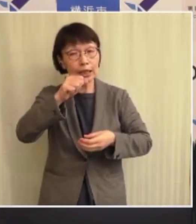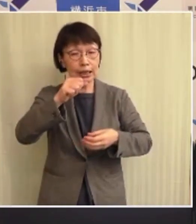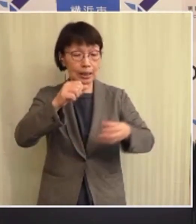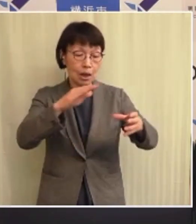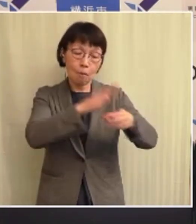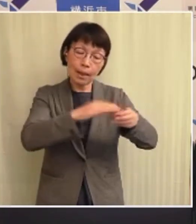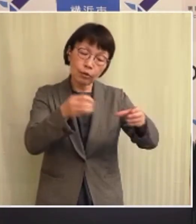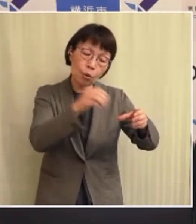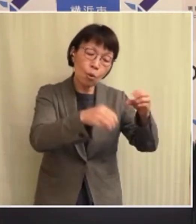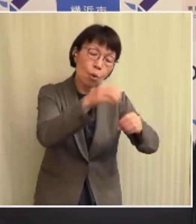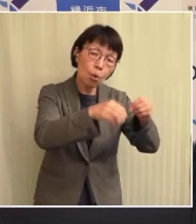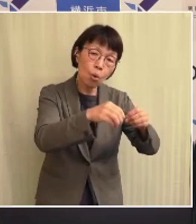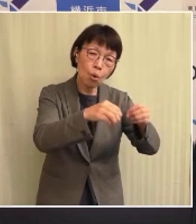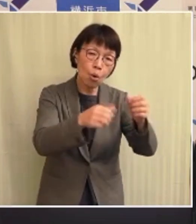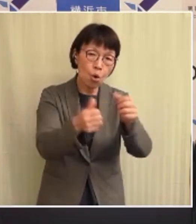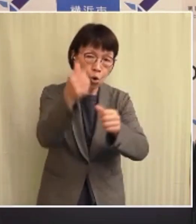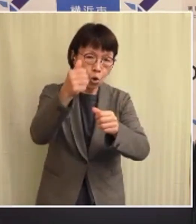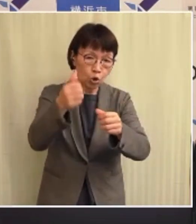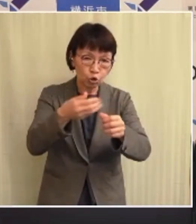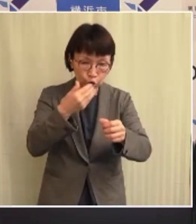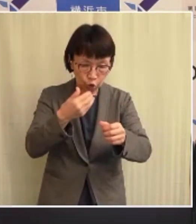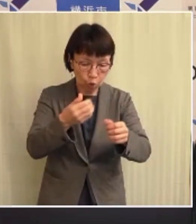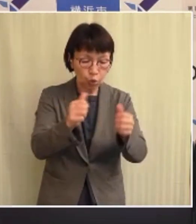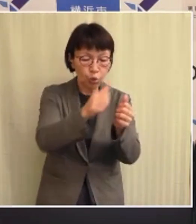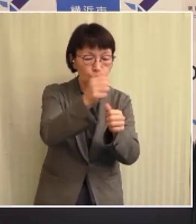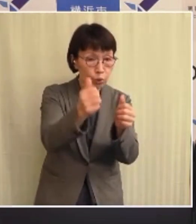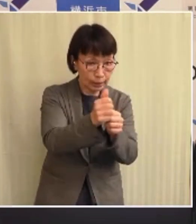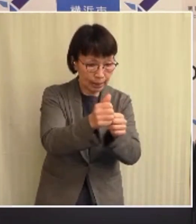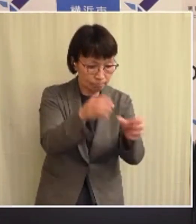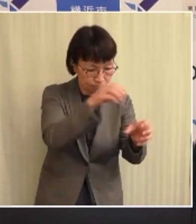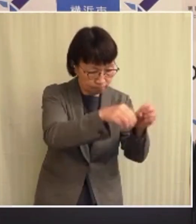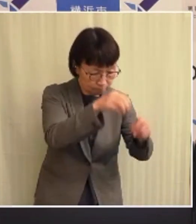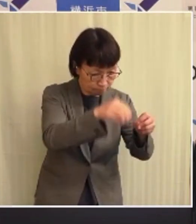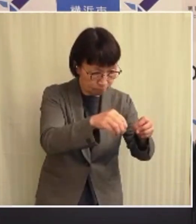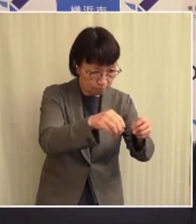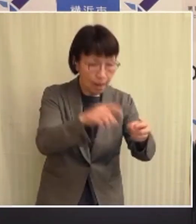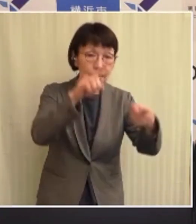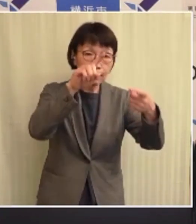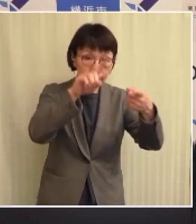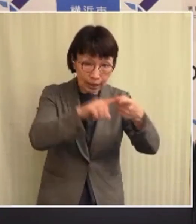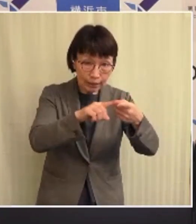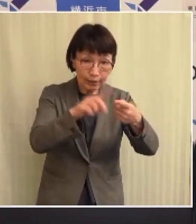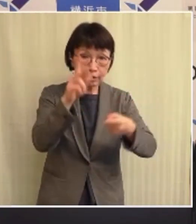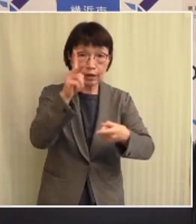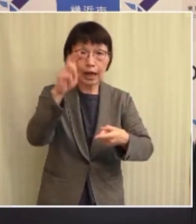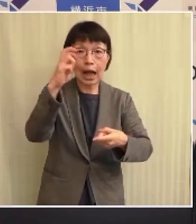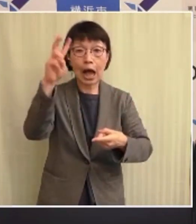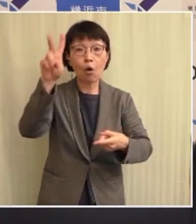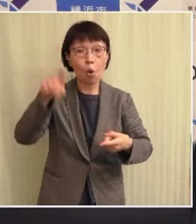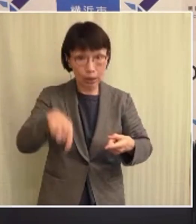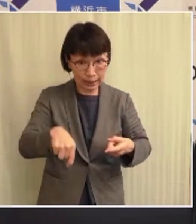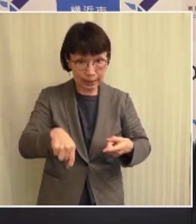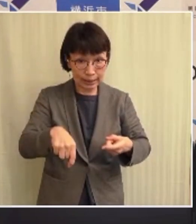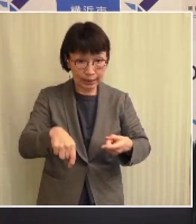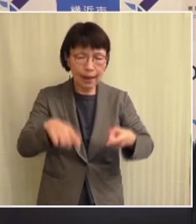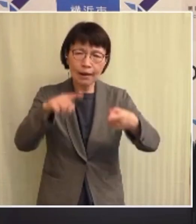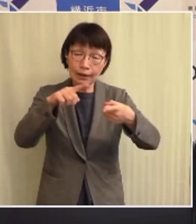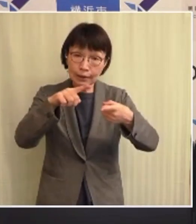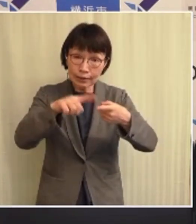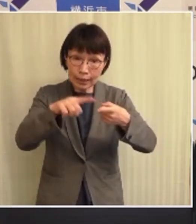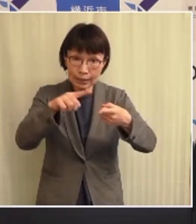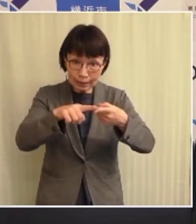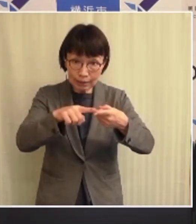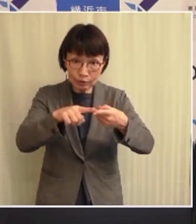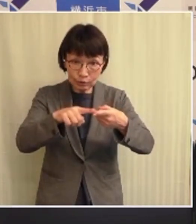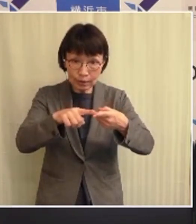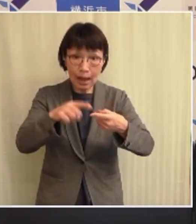主食主菜副菜が揃い、それから適切なエネルギーで、かつ、適切なエネルギーで満足感があ